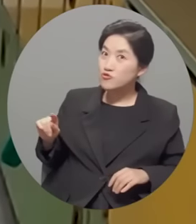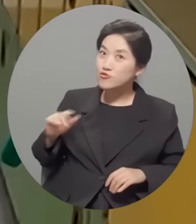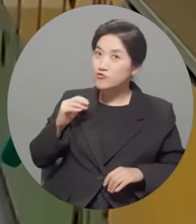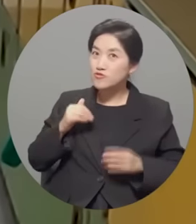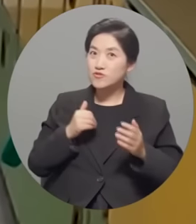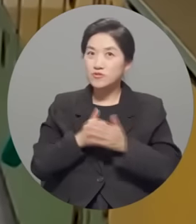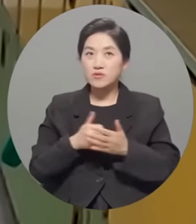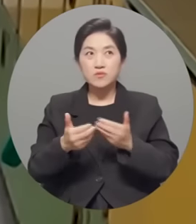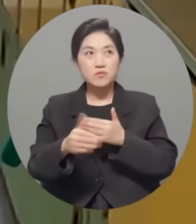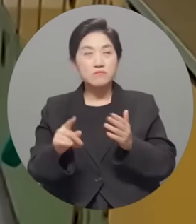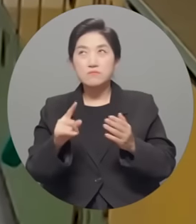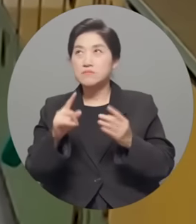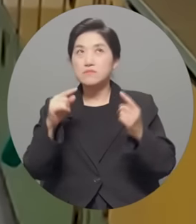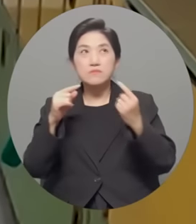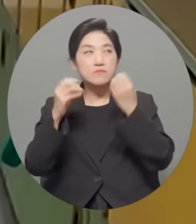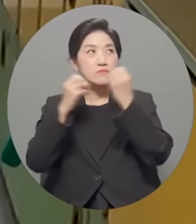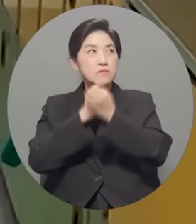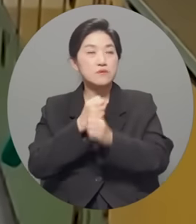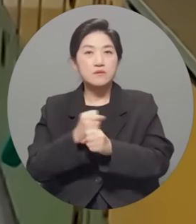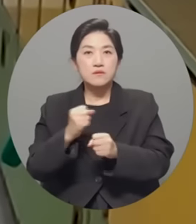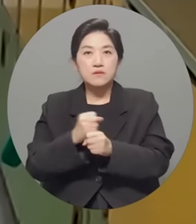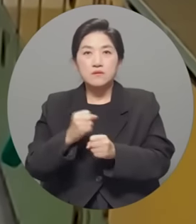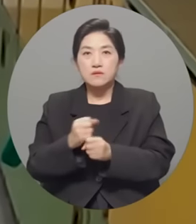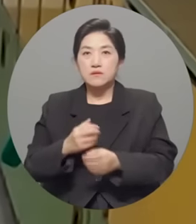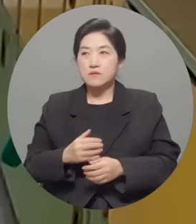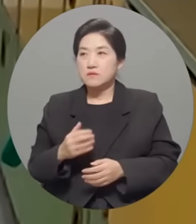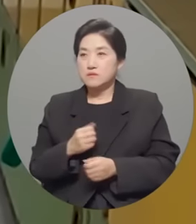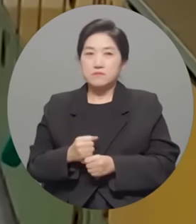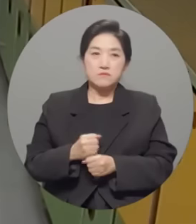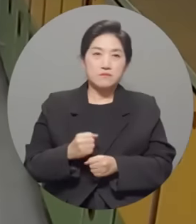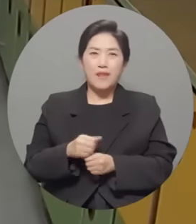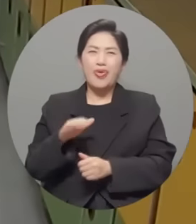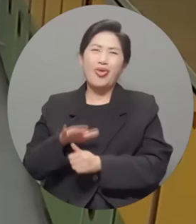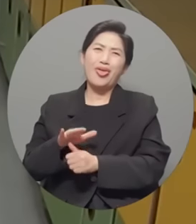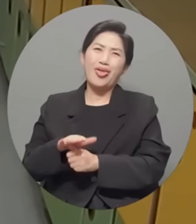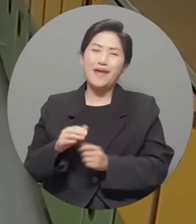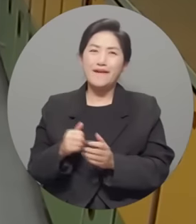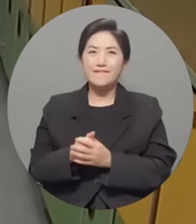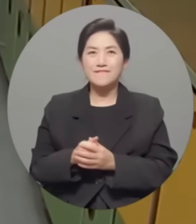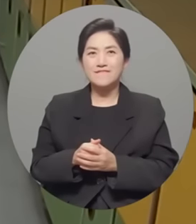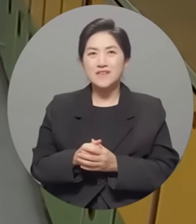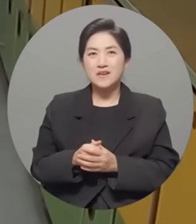교실을 잘못 들어온 아이는 당황해서 어쩔 줄을 모릅니다.